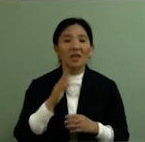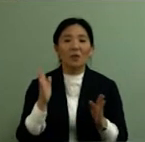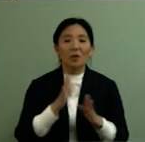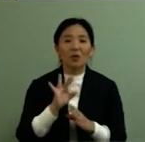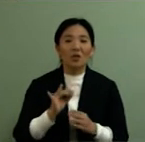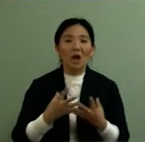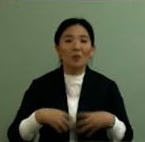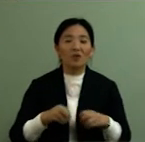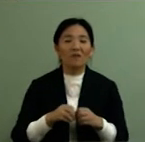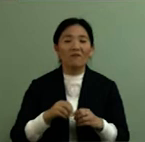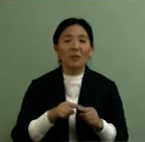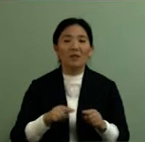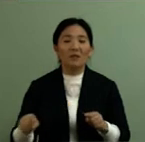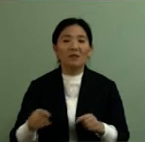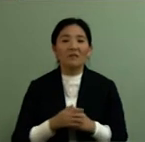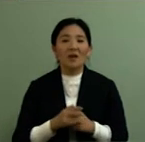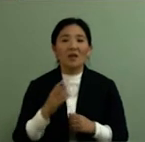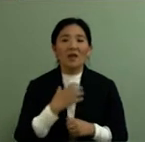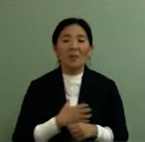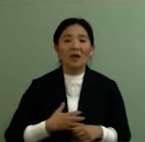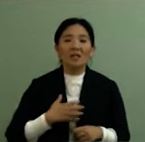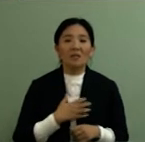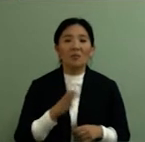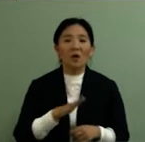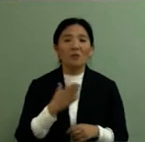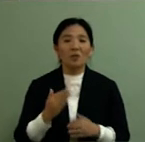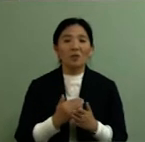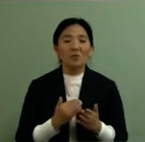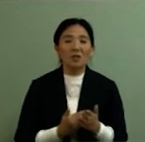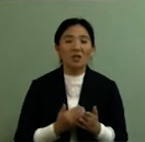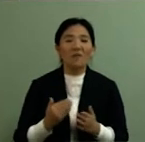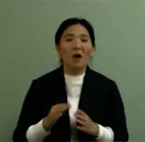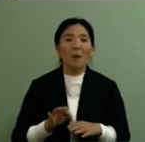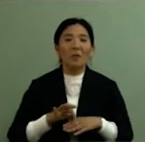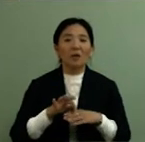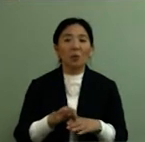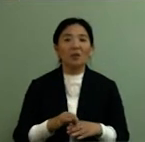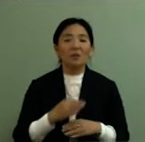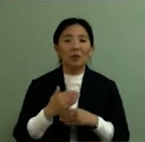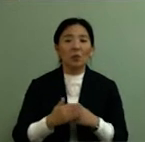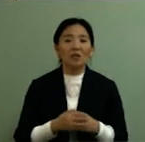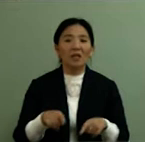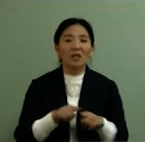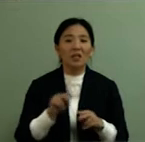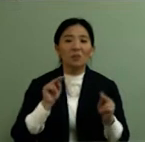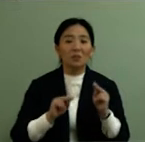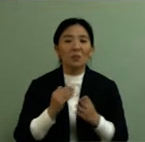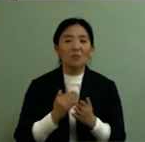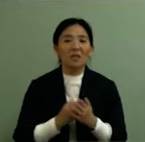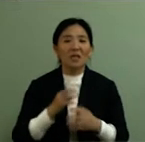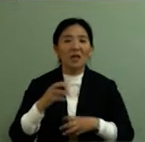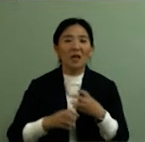и общественных процессов. Необходимость межпредметного подхода к изучению таких предметов, как